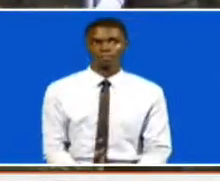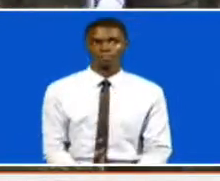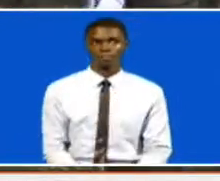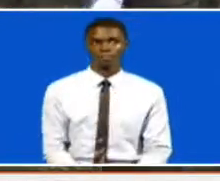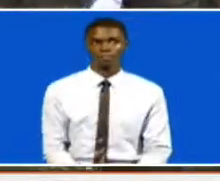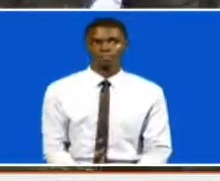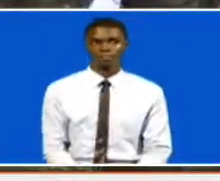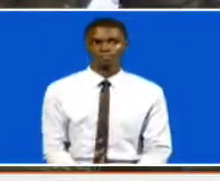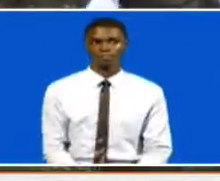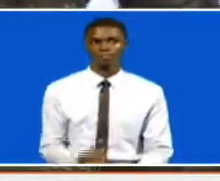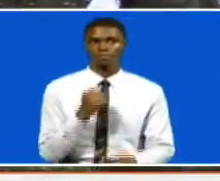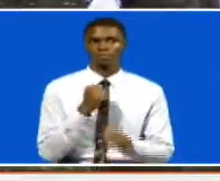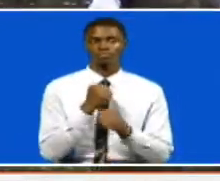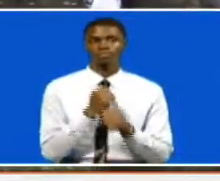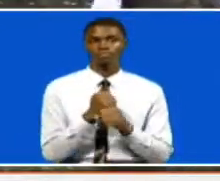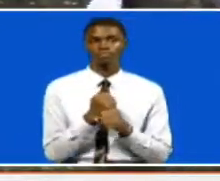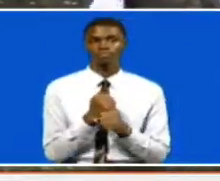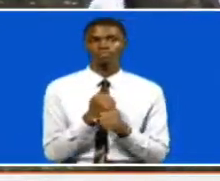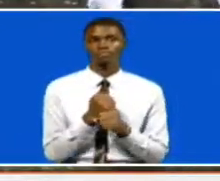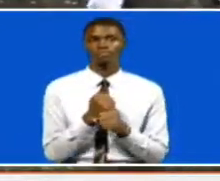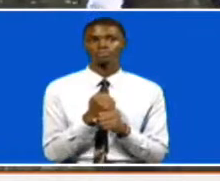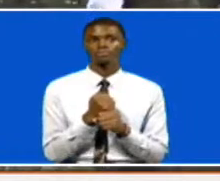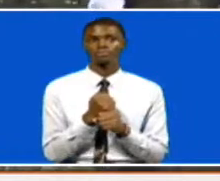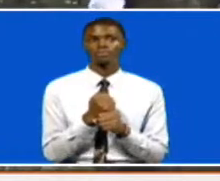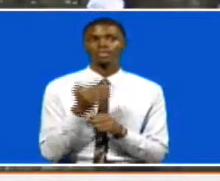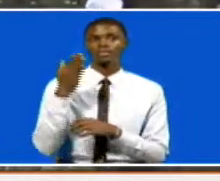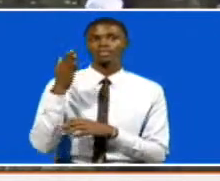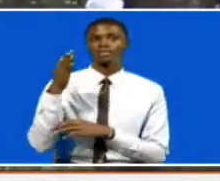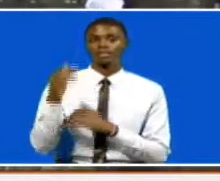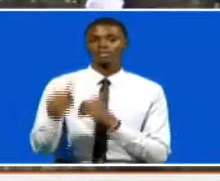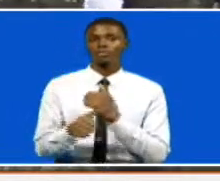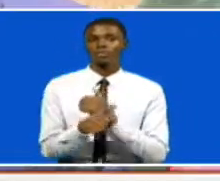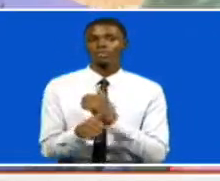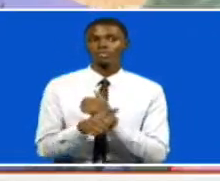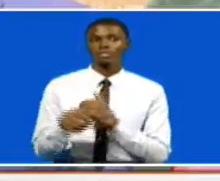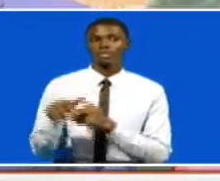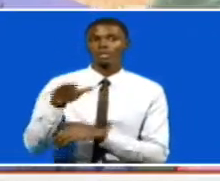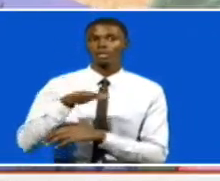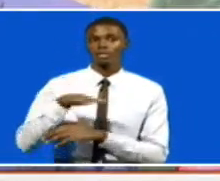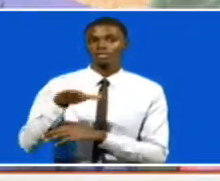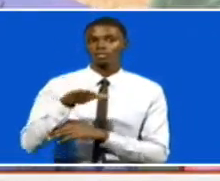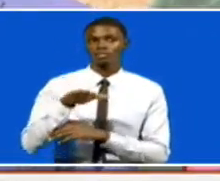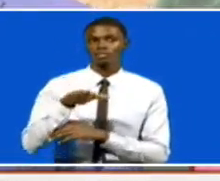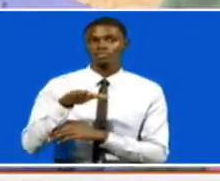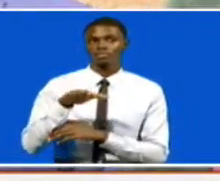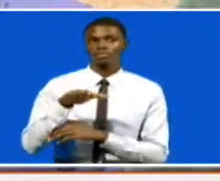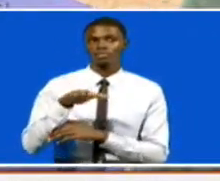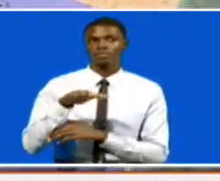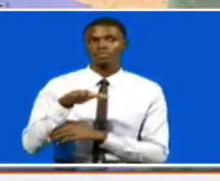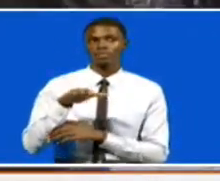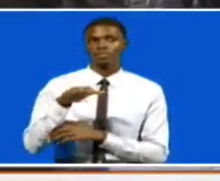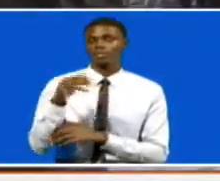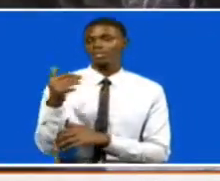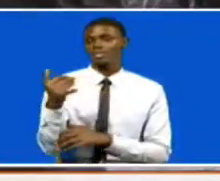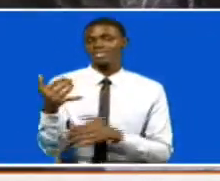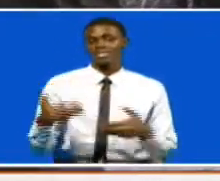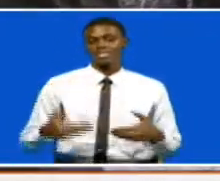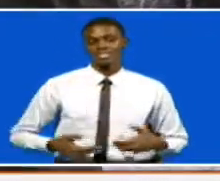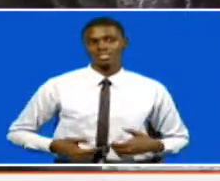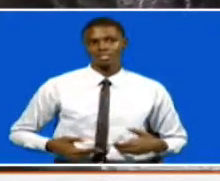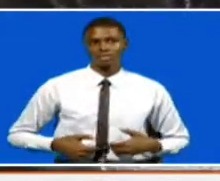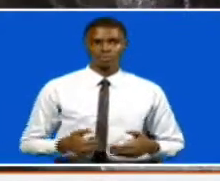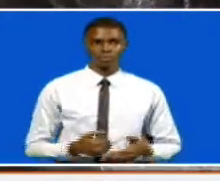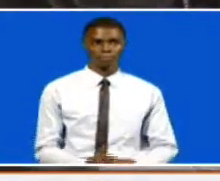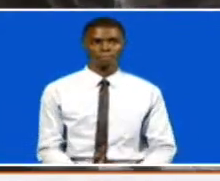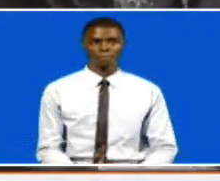ya kwanza kufanya kazi. Na unajua huko tereni alikuwa hajaelewa. Maana kijana mdogo.